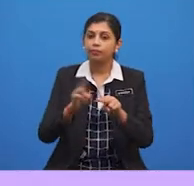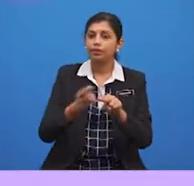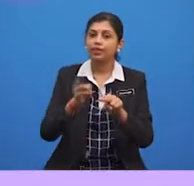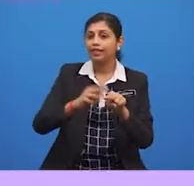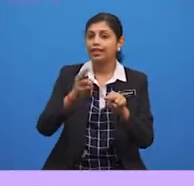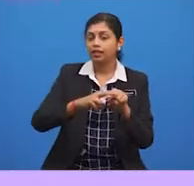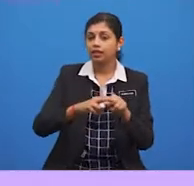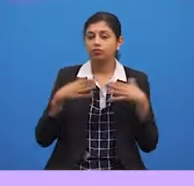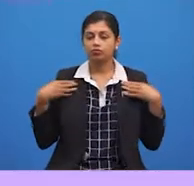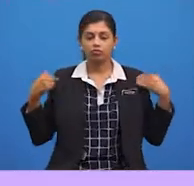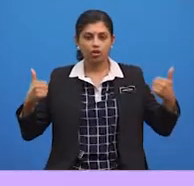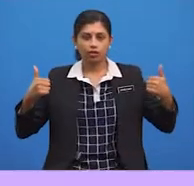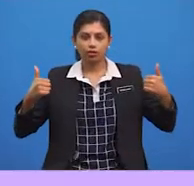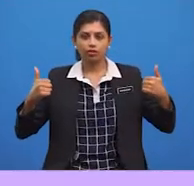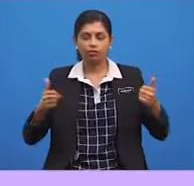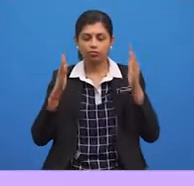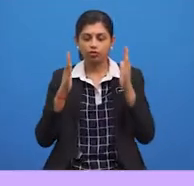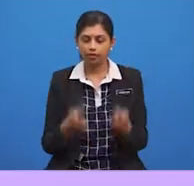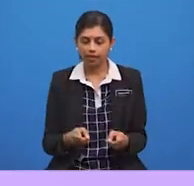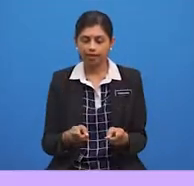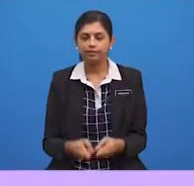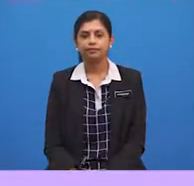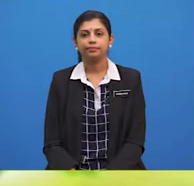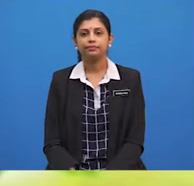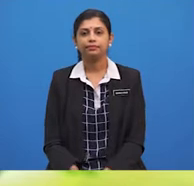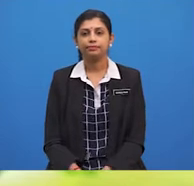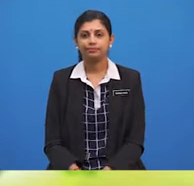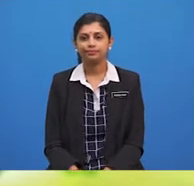taraf kesihatan rakyat.